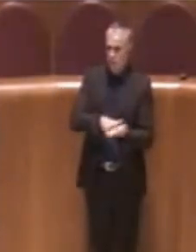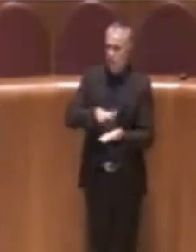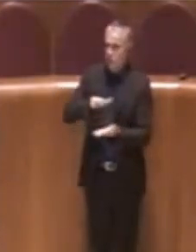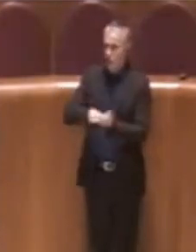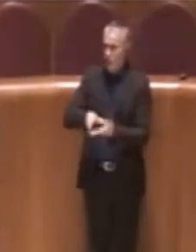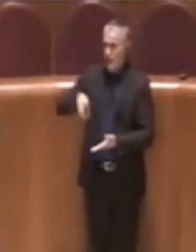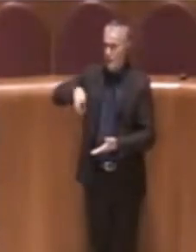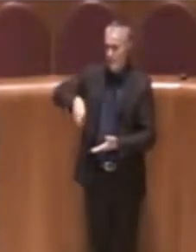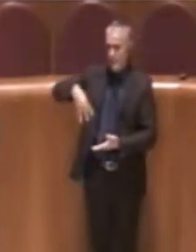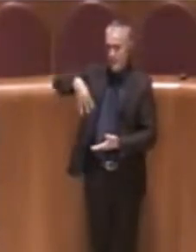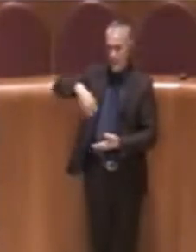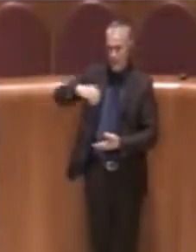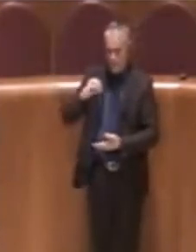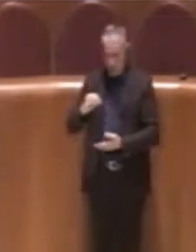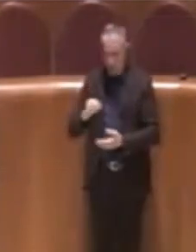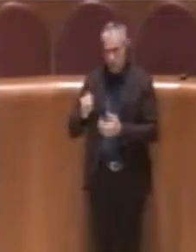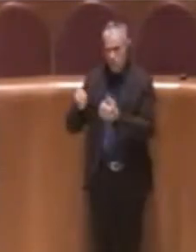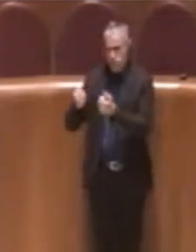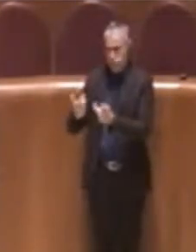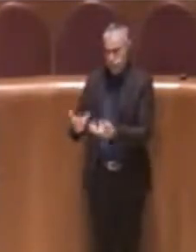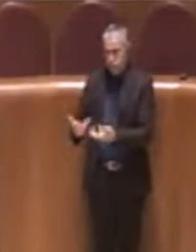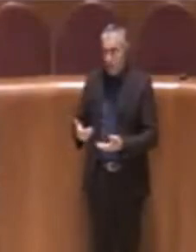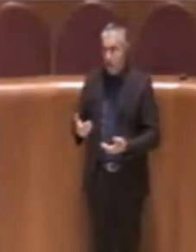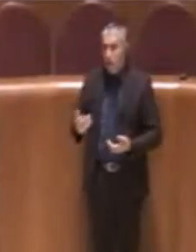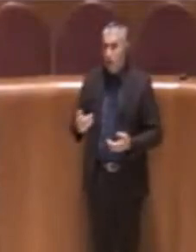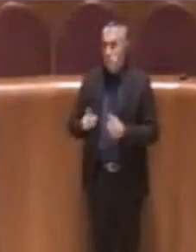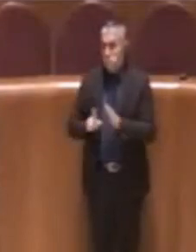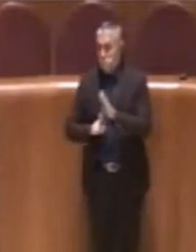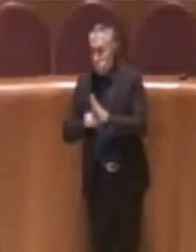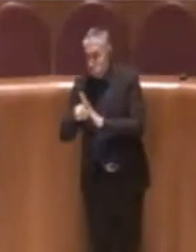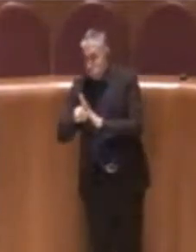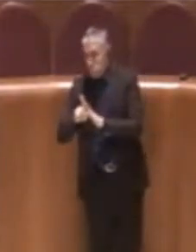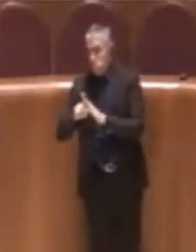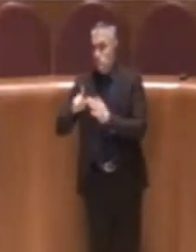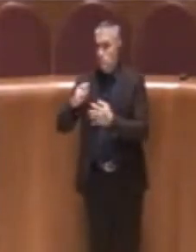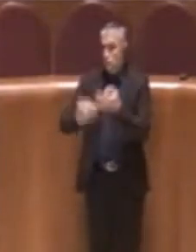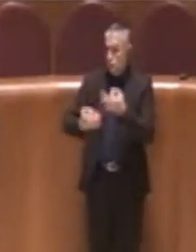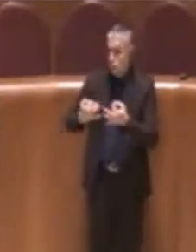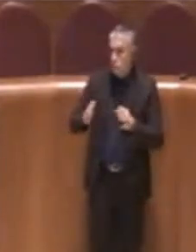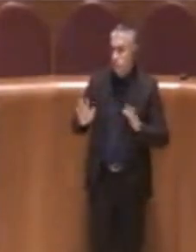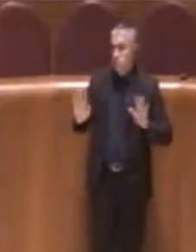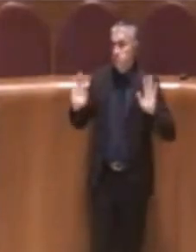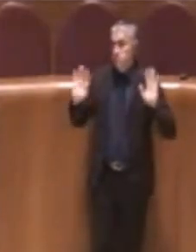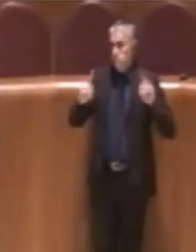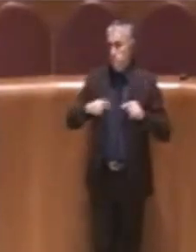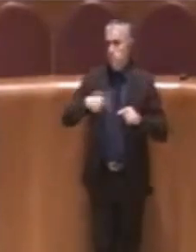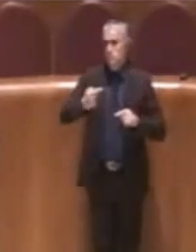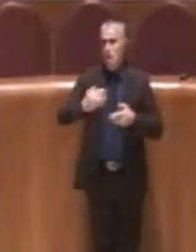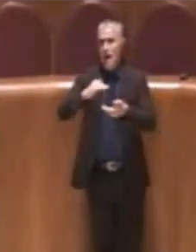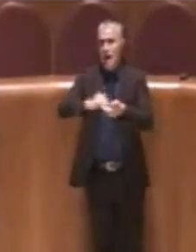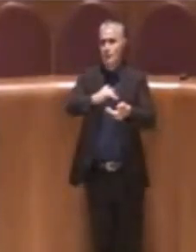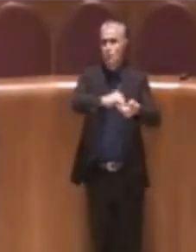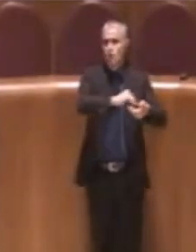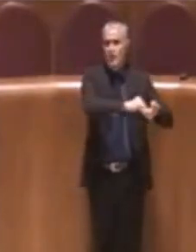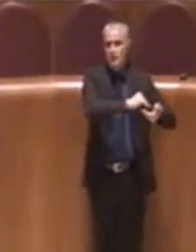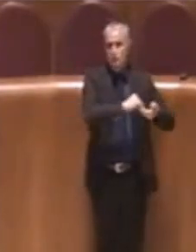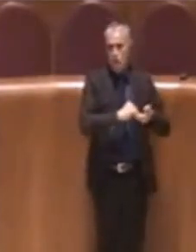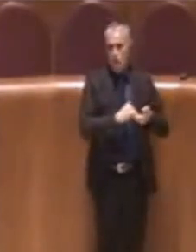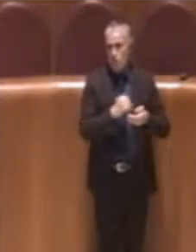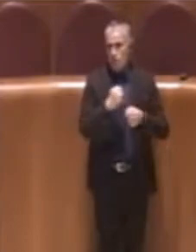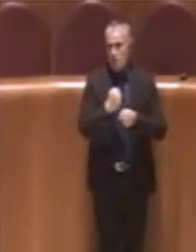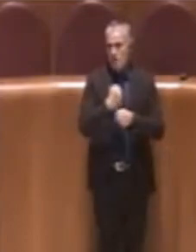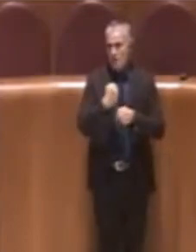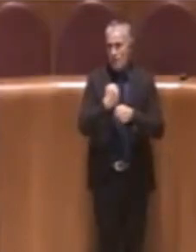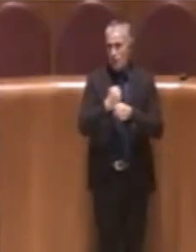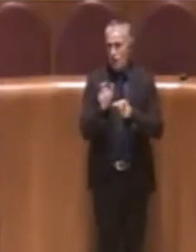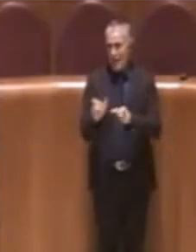stato efficace e equo, questo lo devono giudicare tutte le associazioni di categoria dei cittadini e